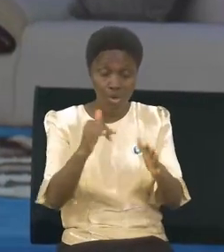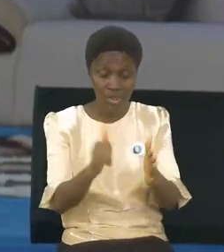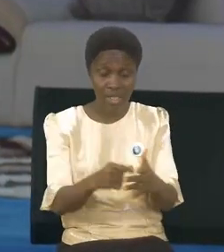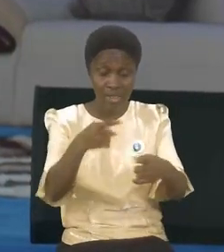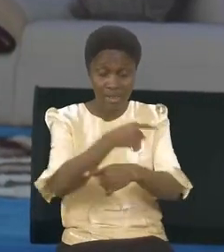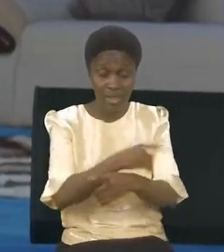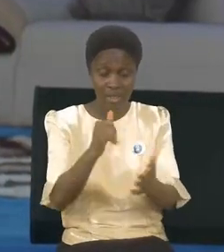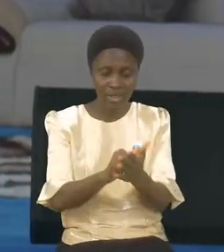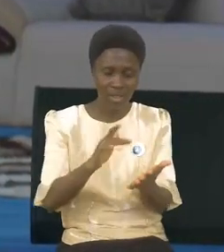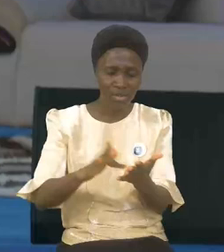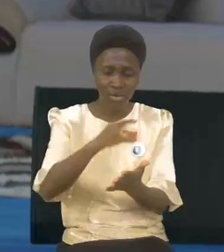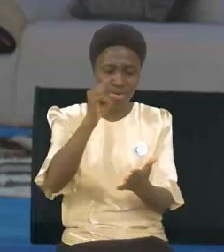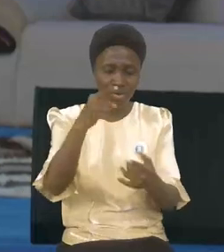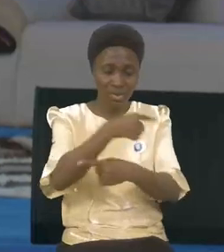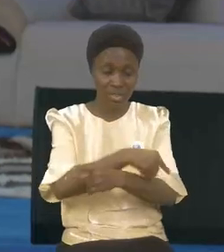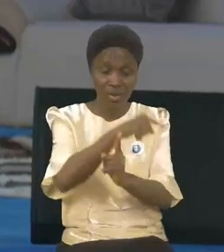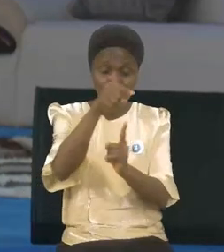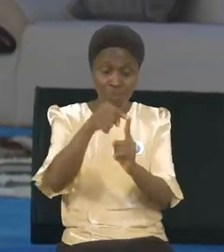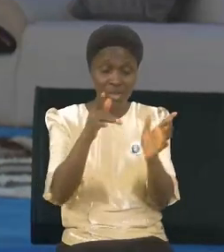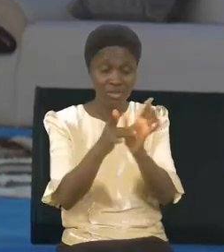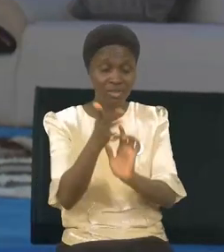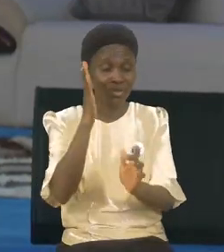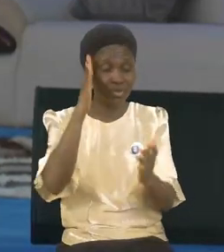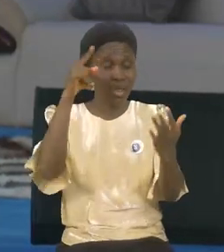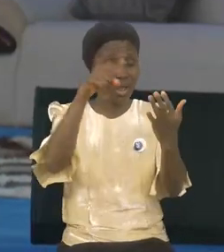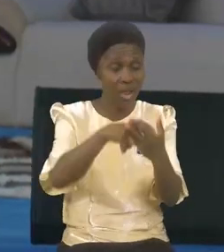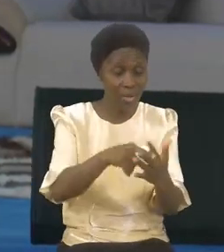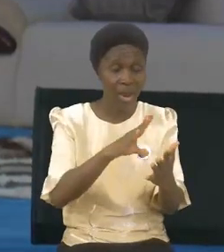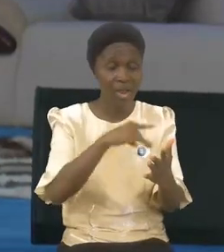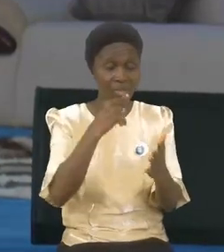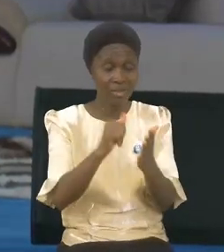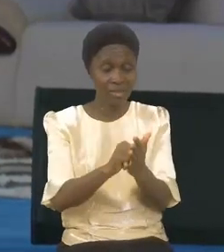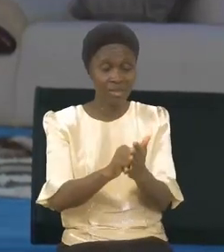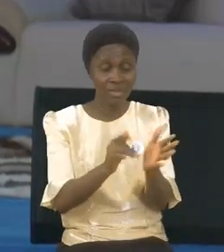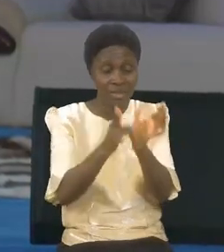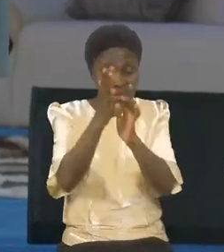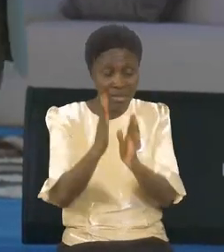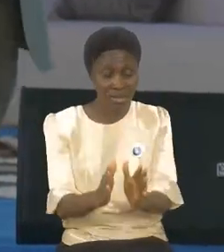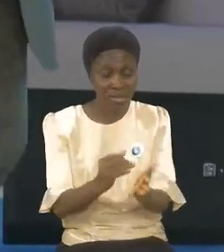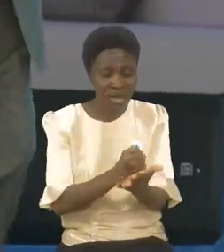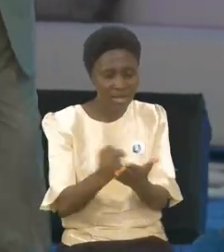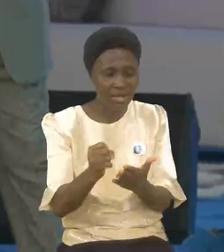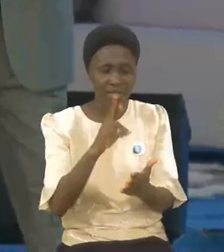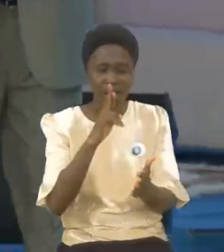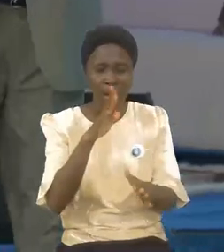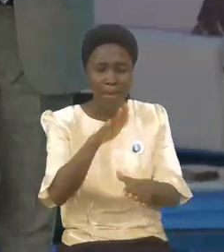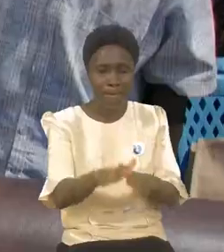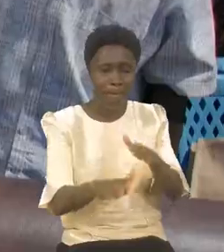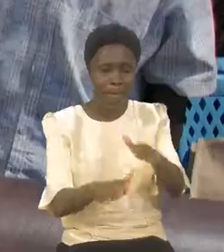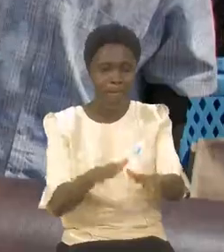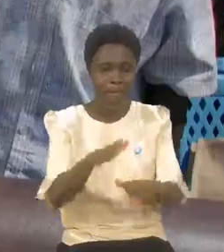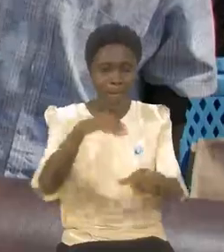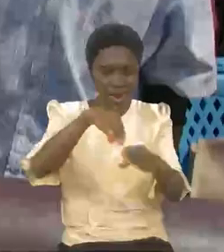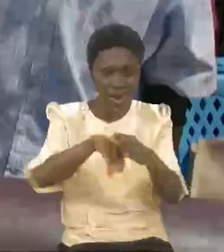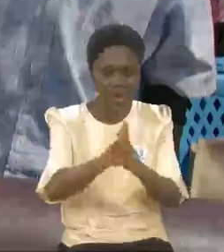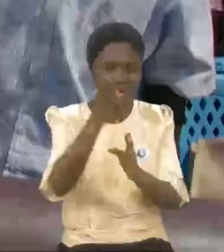le jour glorieux, lorsque Christ apparaîtra et que les saints montent au ciel, entrent au ciel. Seigneur, mon frère